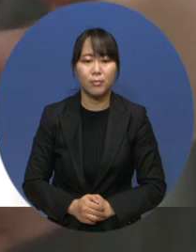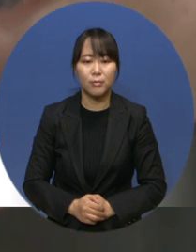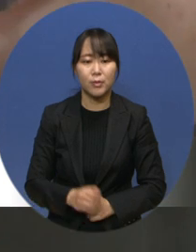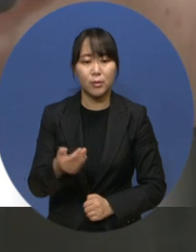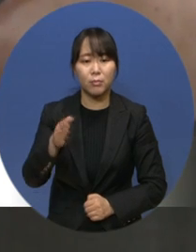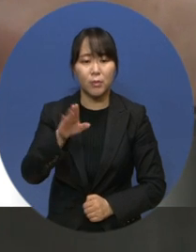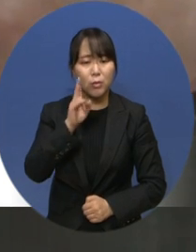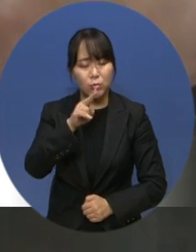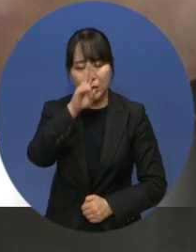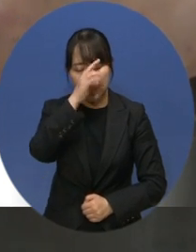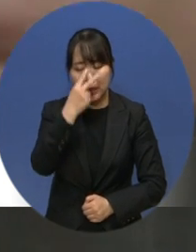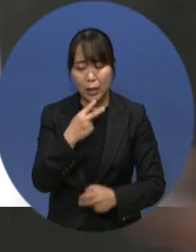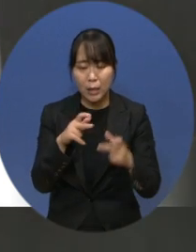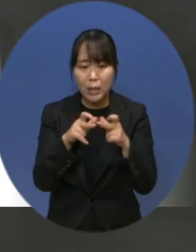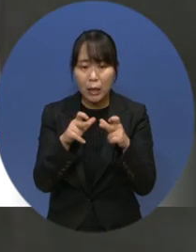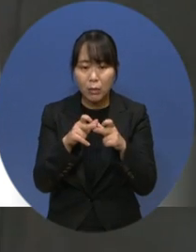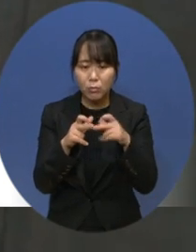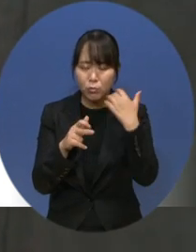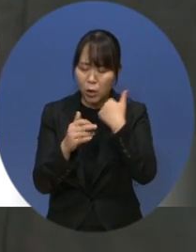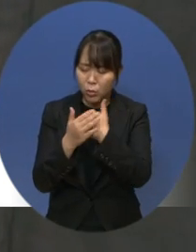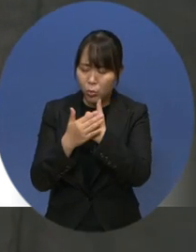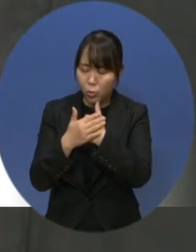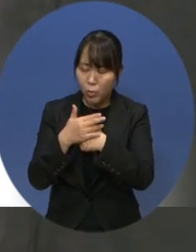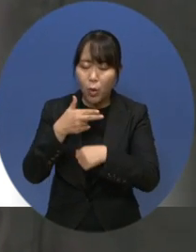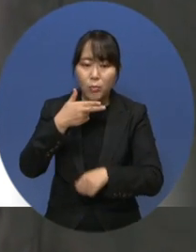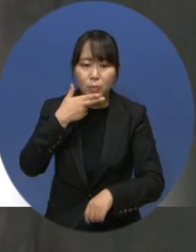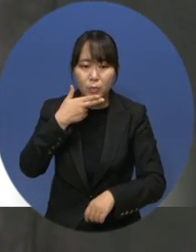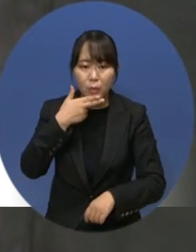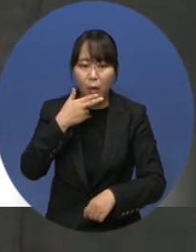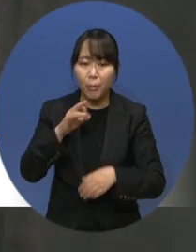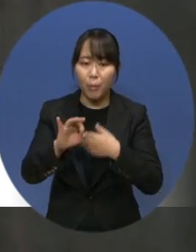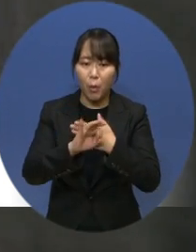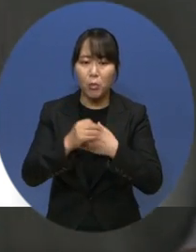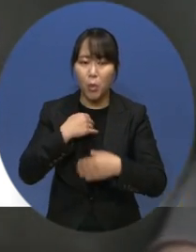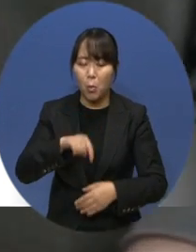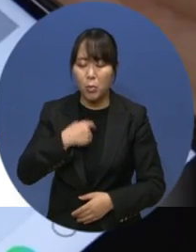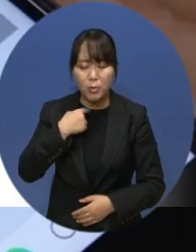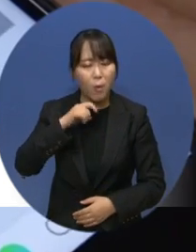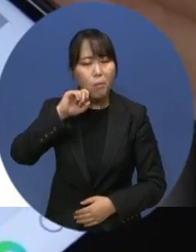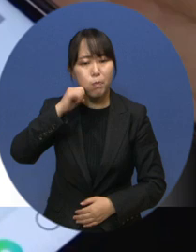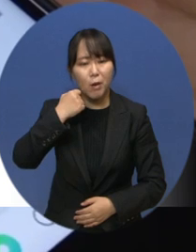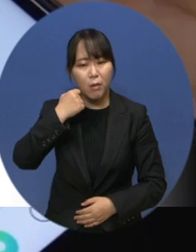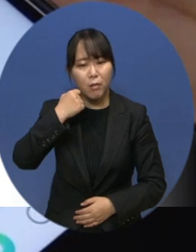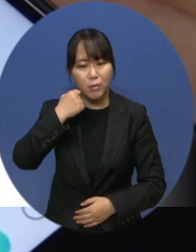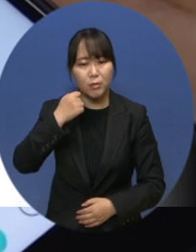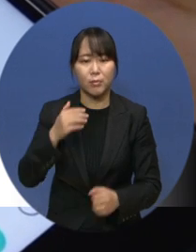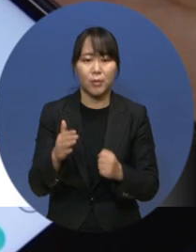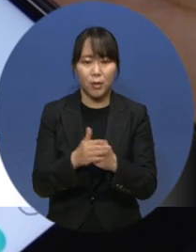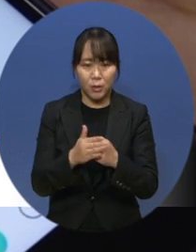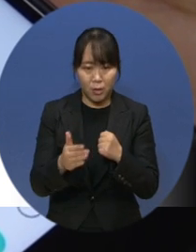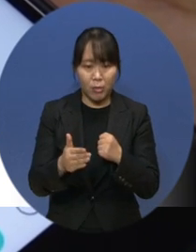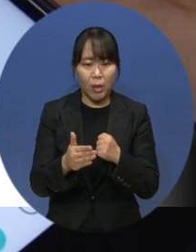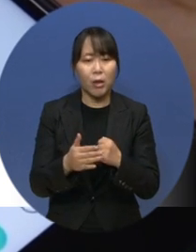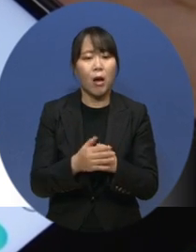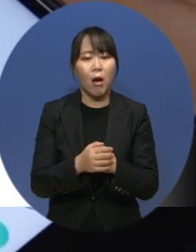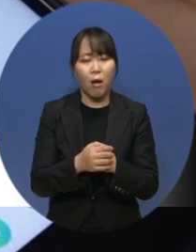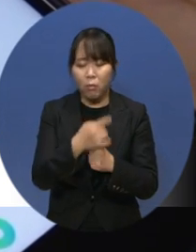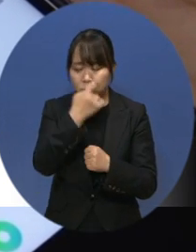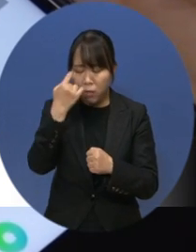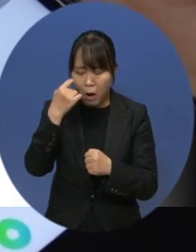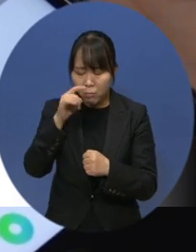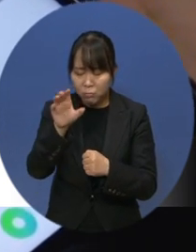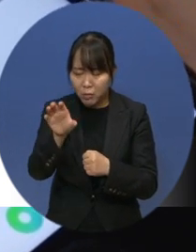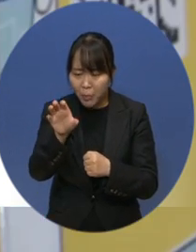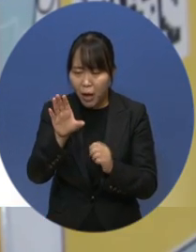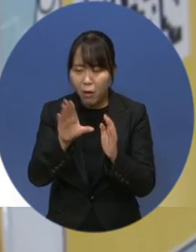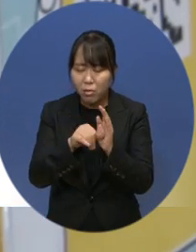하지만 중증 시각장애인은 누군가의 도움 없이는 혼자 본인 인증이 절대 불가해 인증 시마다 어려움을 겪고